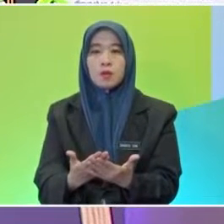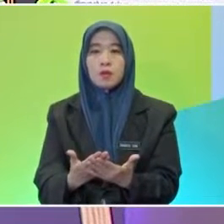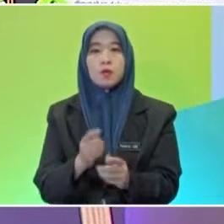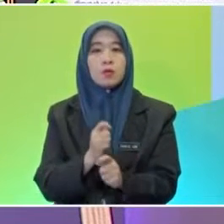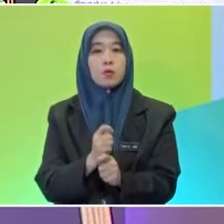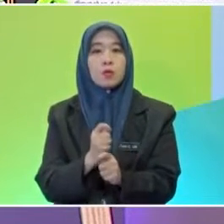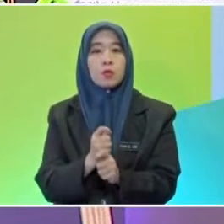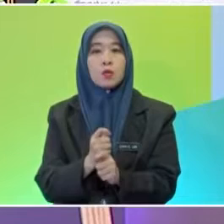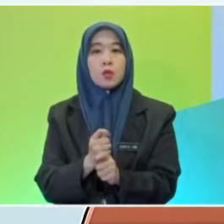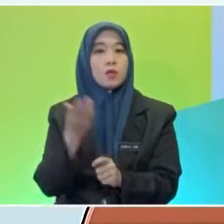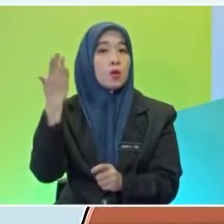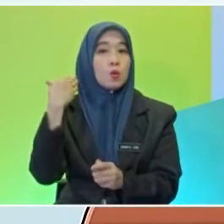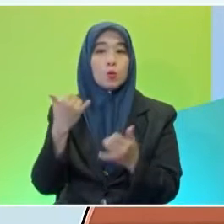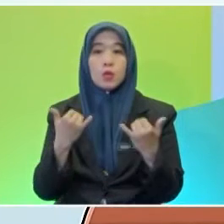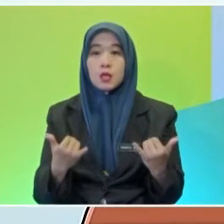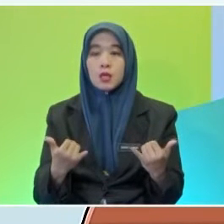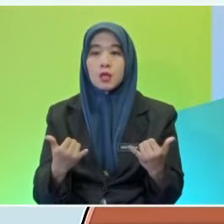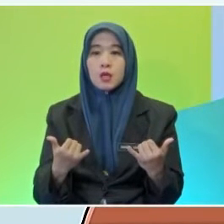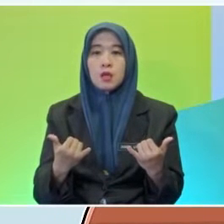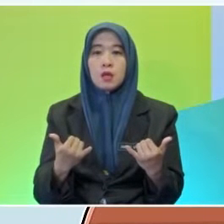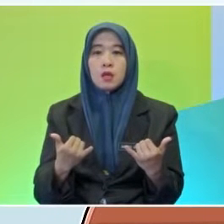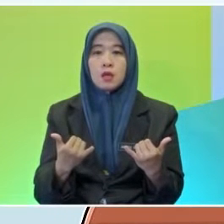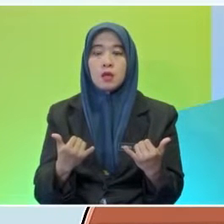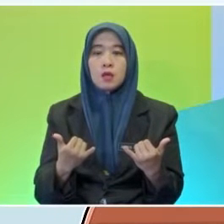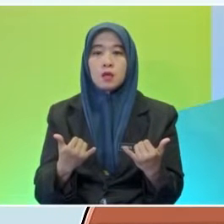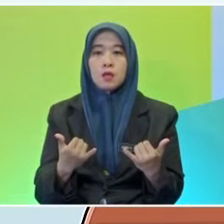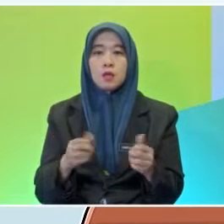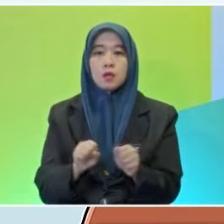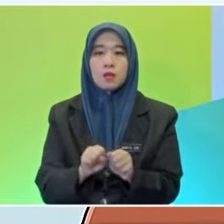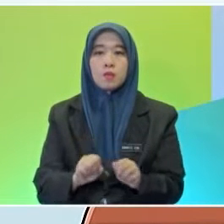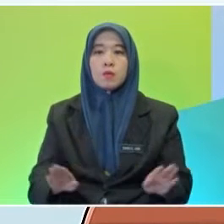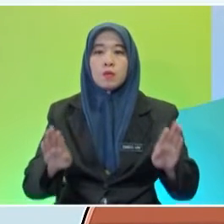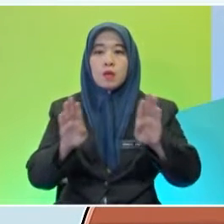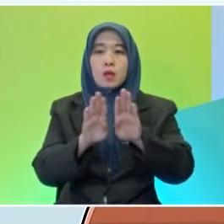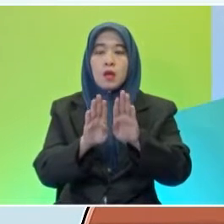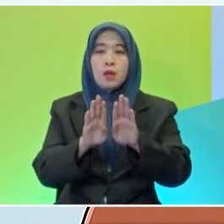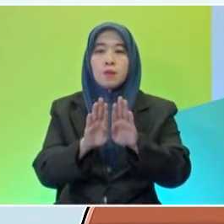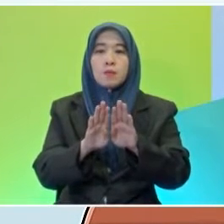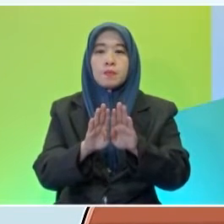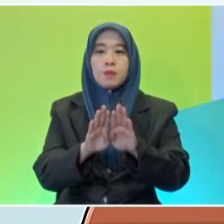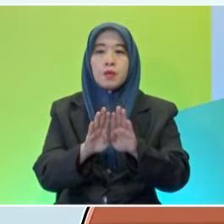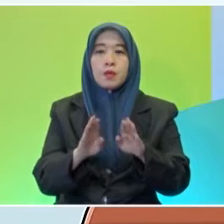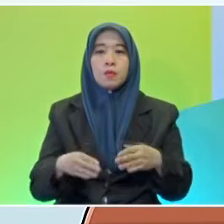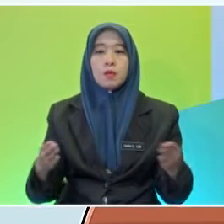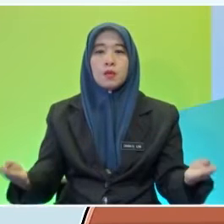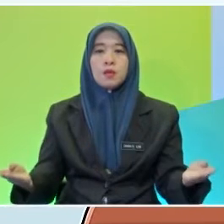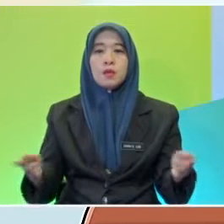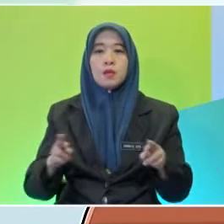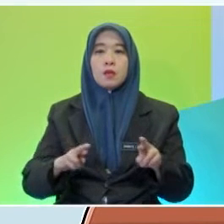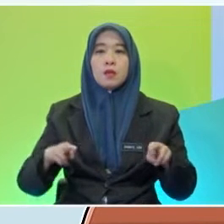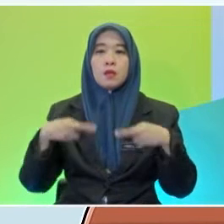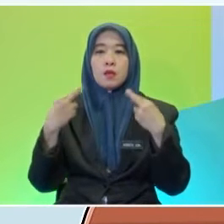dulu dan kini kita akan lihat bahasa Melayu sebagai bahasa resmi bahasa Melayu sebagai bahasa pesulatan sebagai bahasa